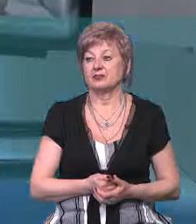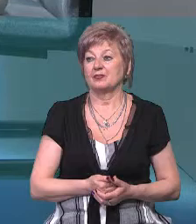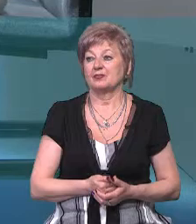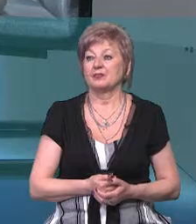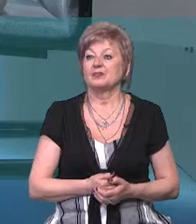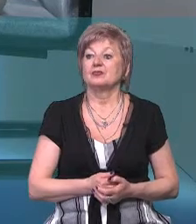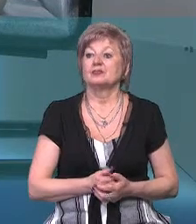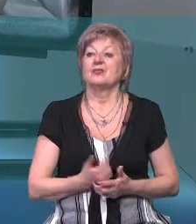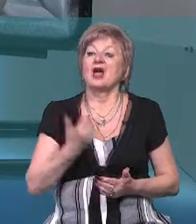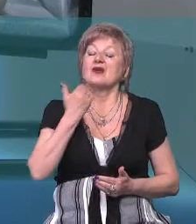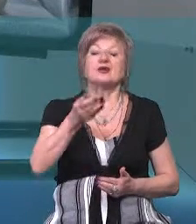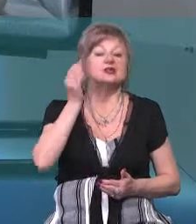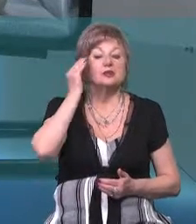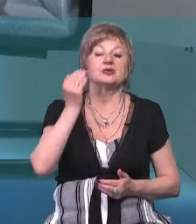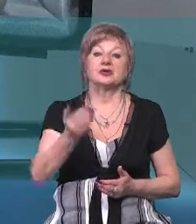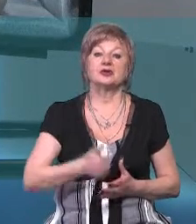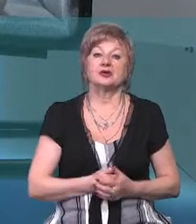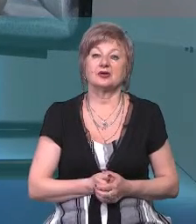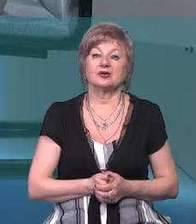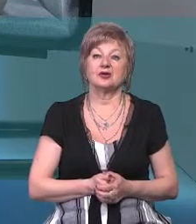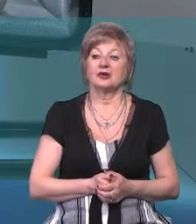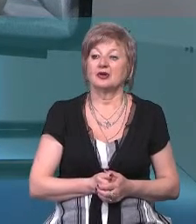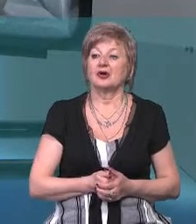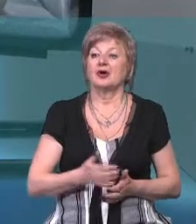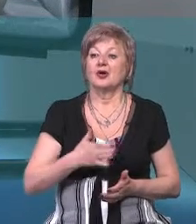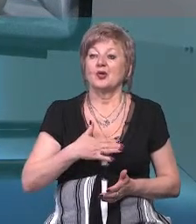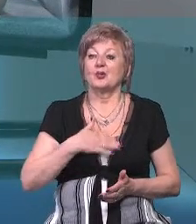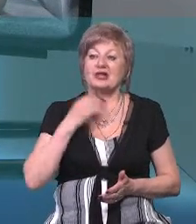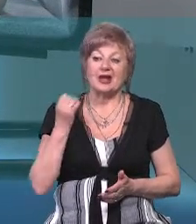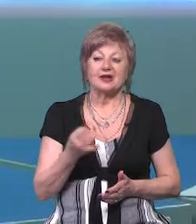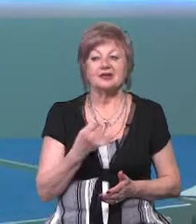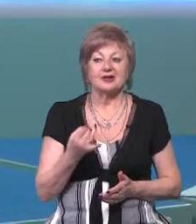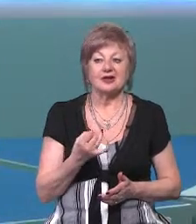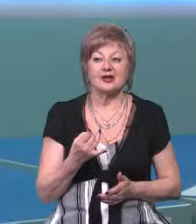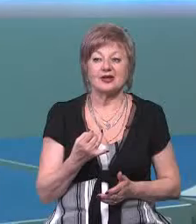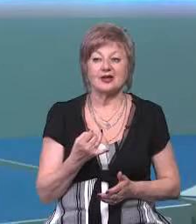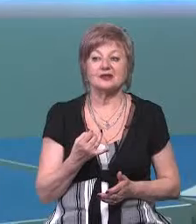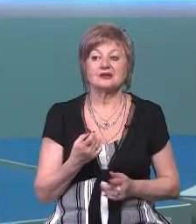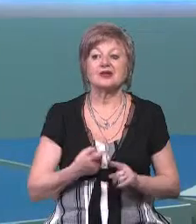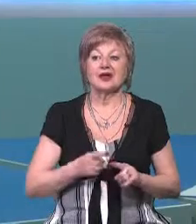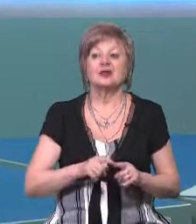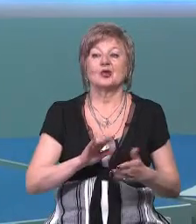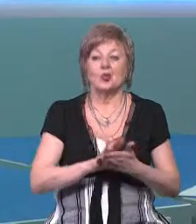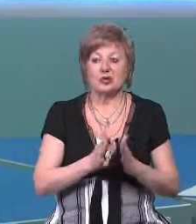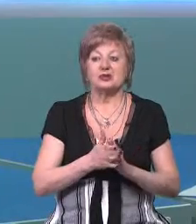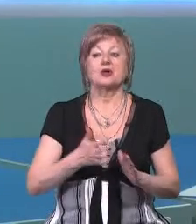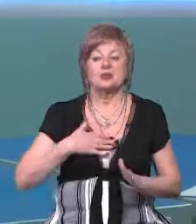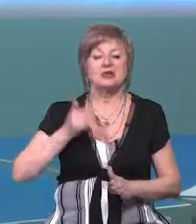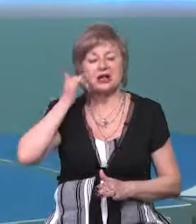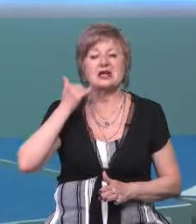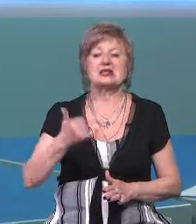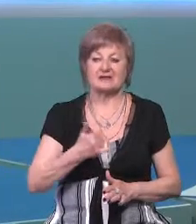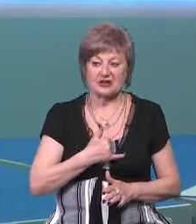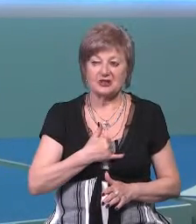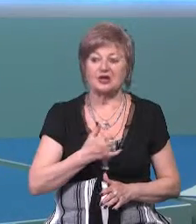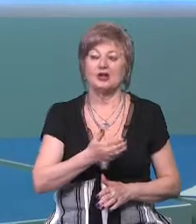Пані Тетяно, ваша думка? Ну, мені цікава все-таки от СБУ позиція. До мене зателефонували з СБУ, сказали,